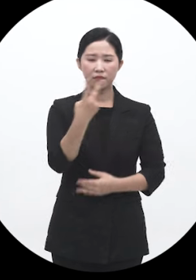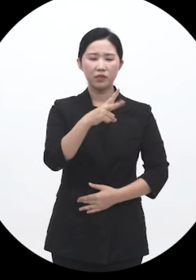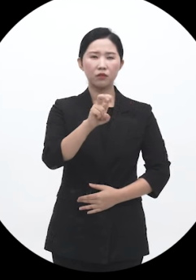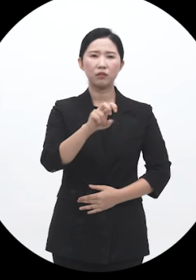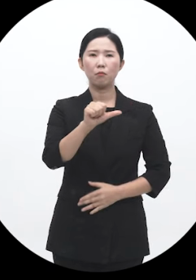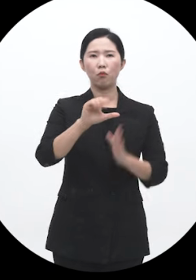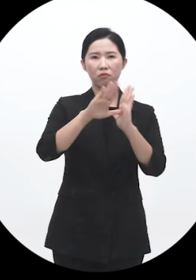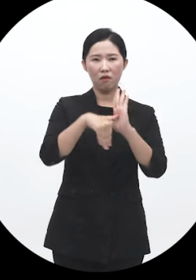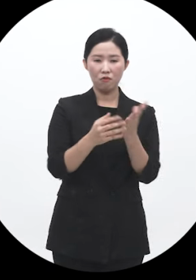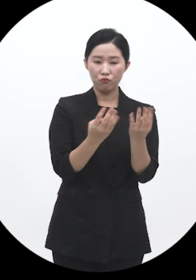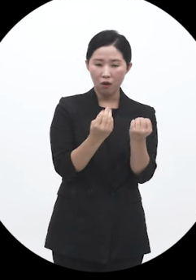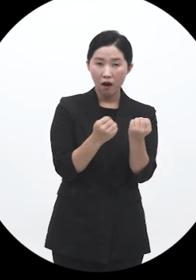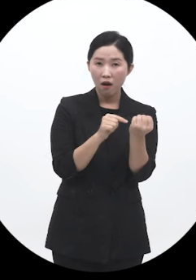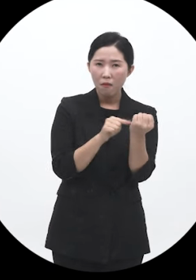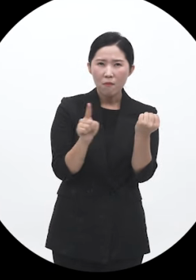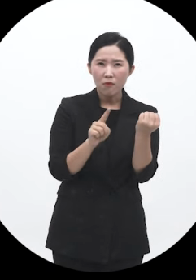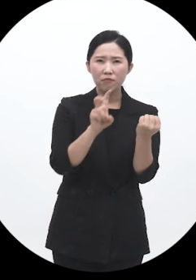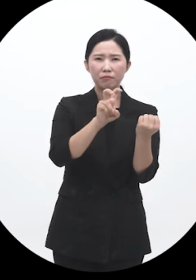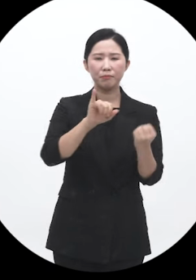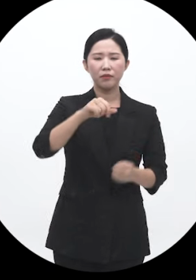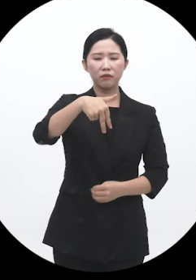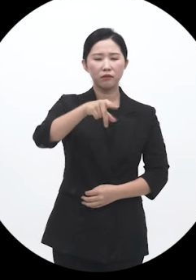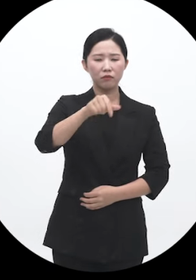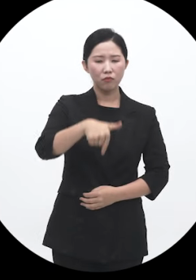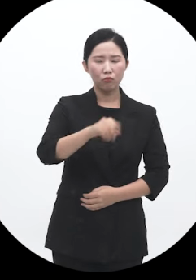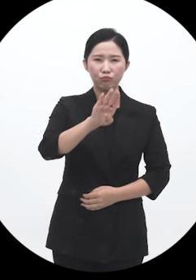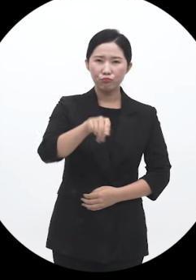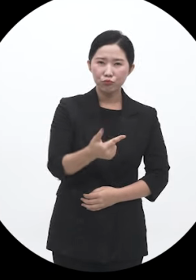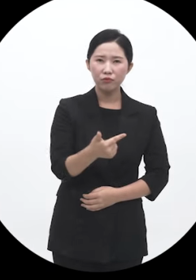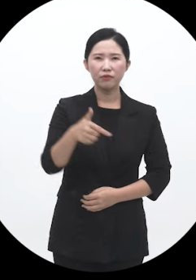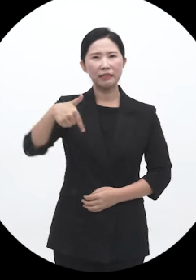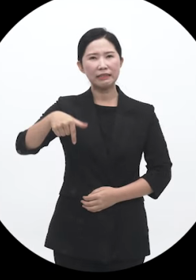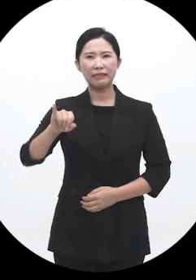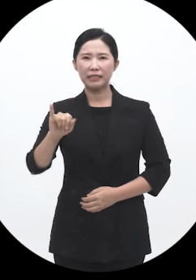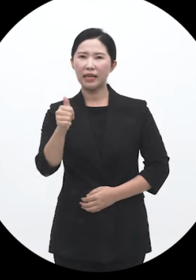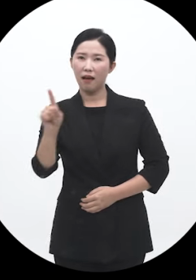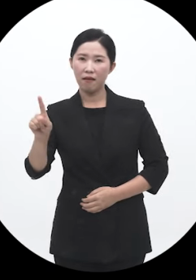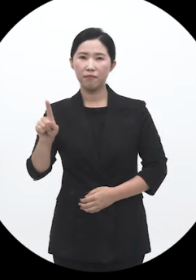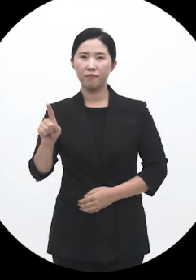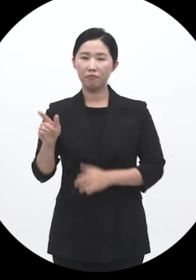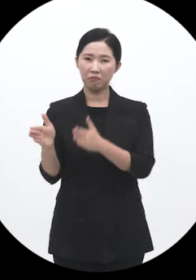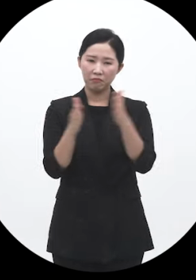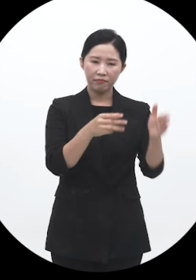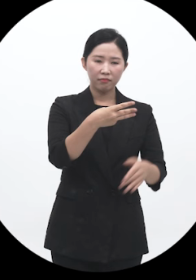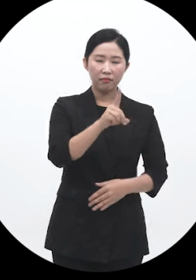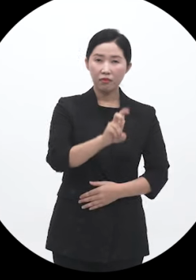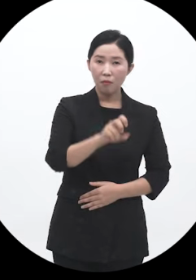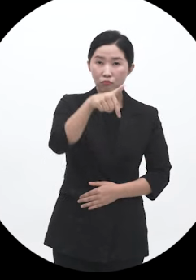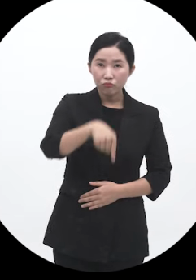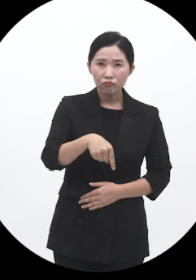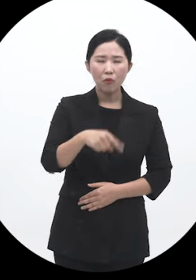2025학년도에 수학은 미적분과 기하, 탐구는 과학으로 지정되어 있었는데